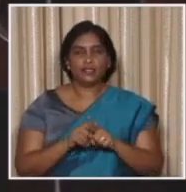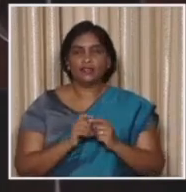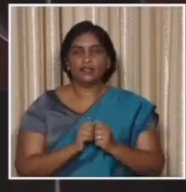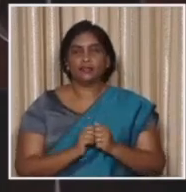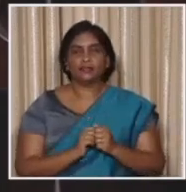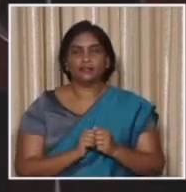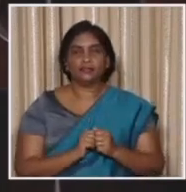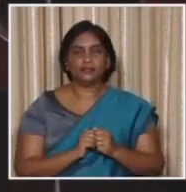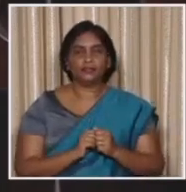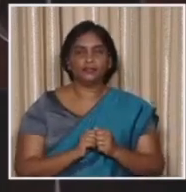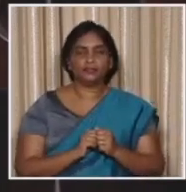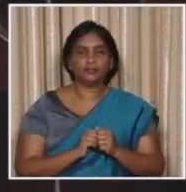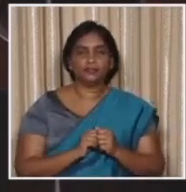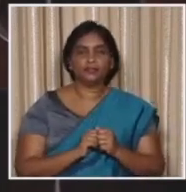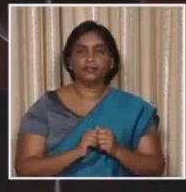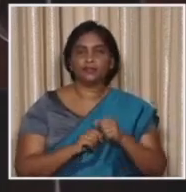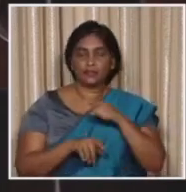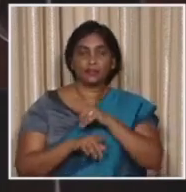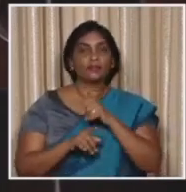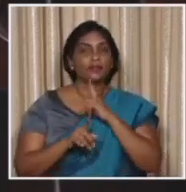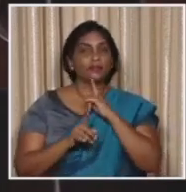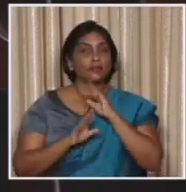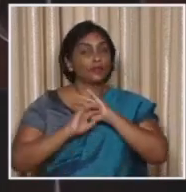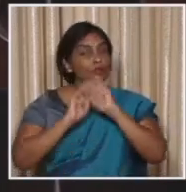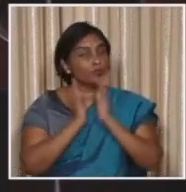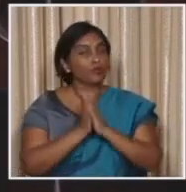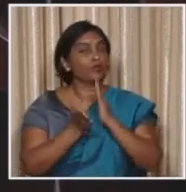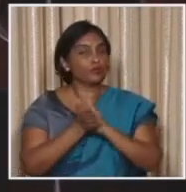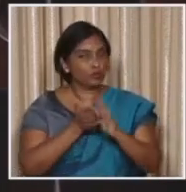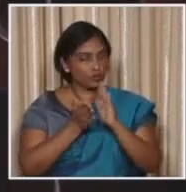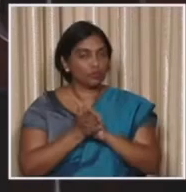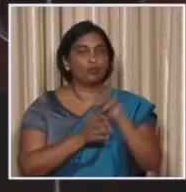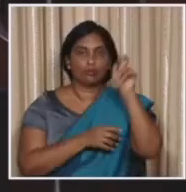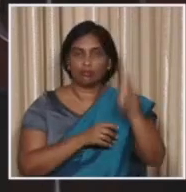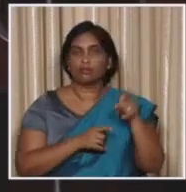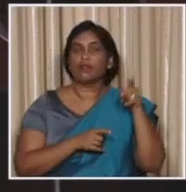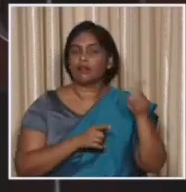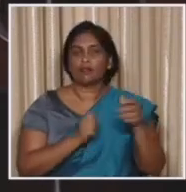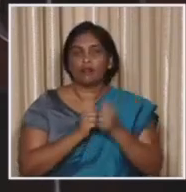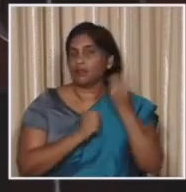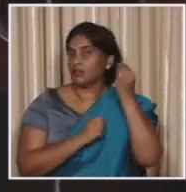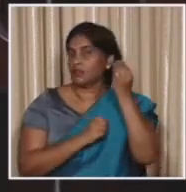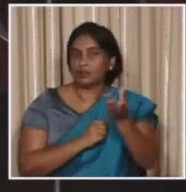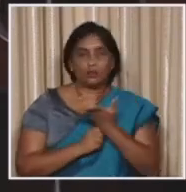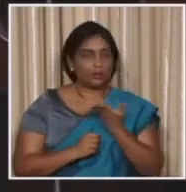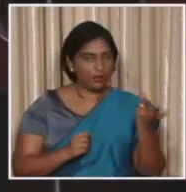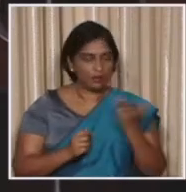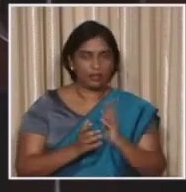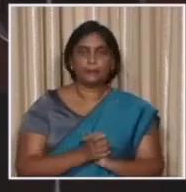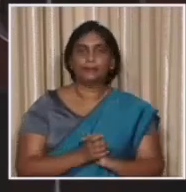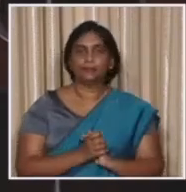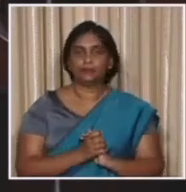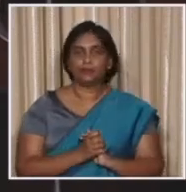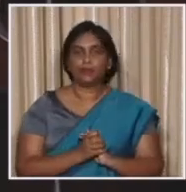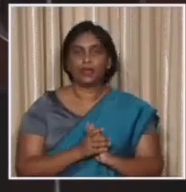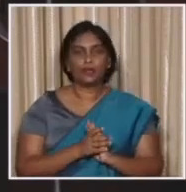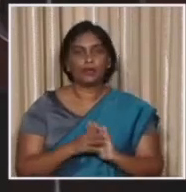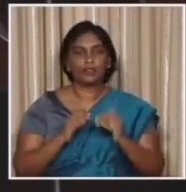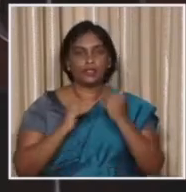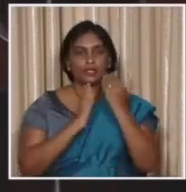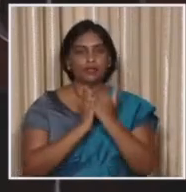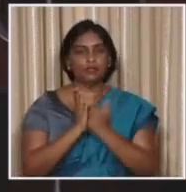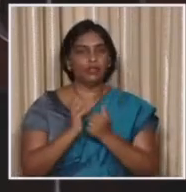දෙනෙක්. හැම කෙනෙක්ම නෙමෙයි උදව් කරපු අය ඉන්නවා. මේක කරන්න දුන්නෙම නැහැ. ඒ